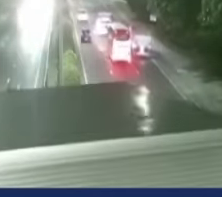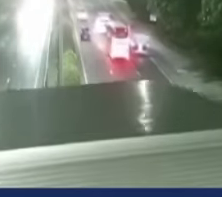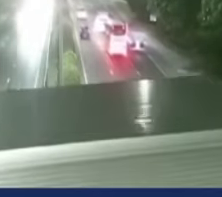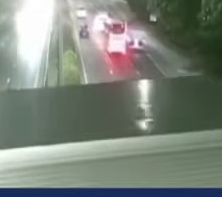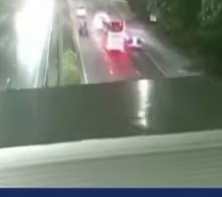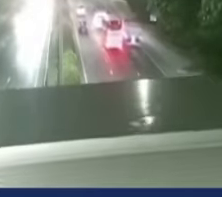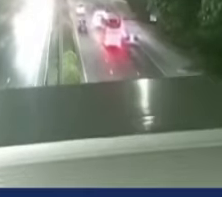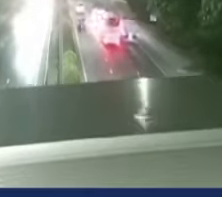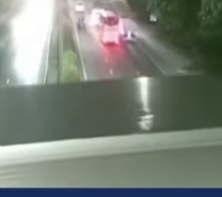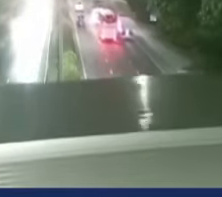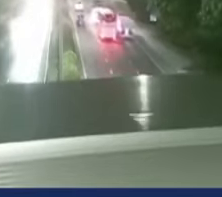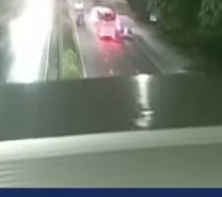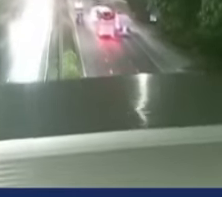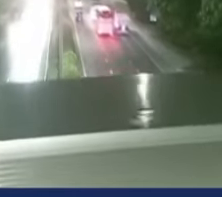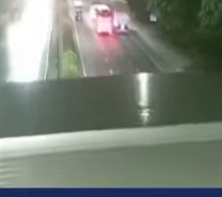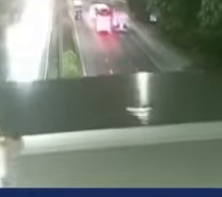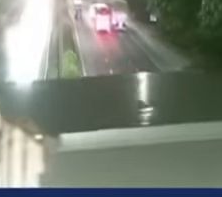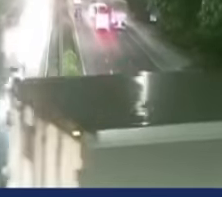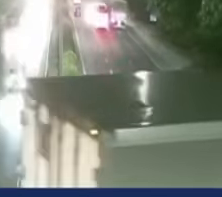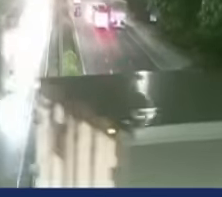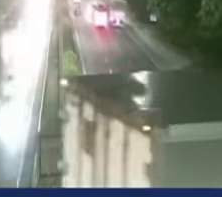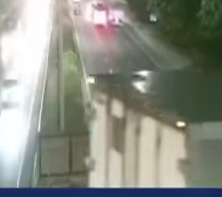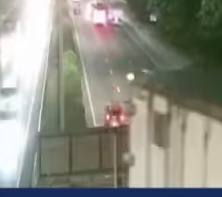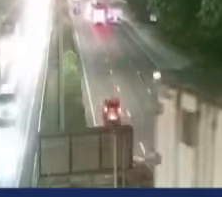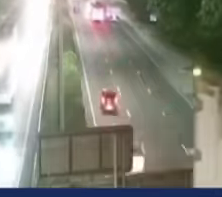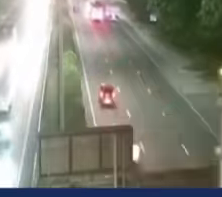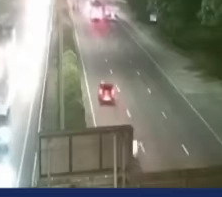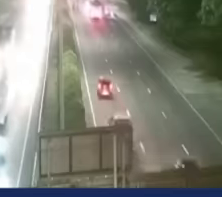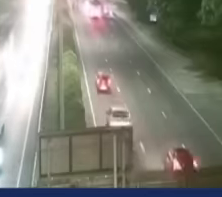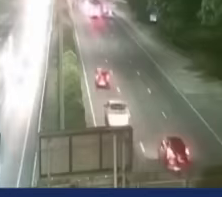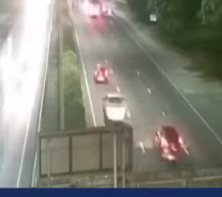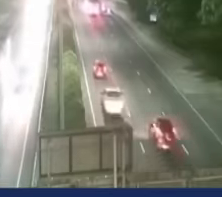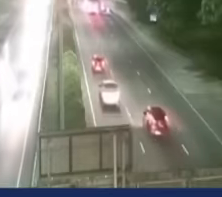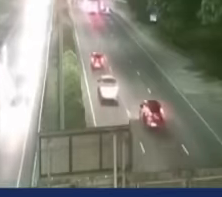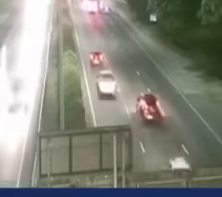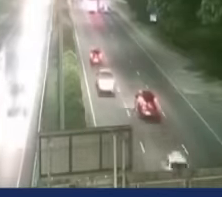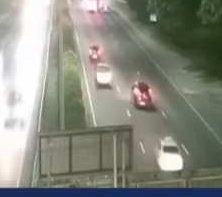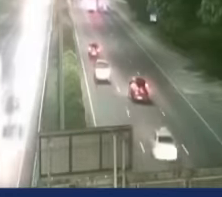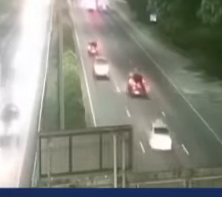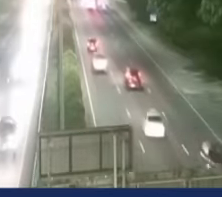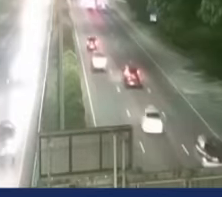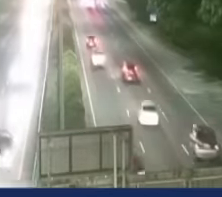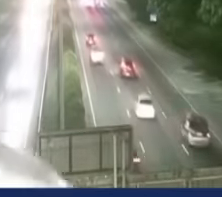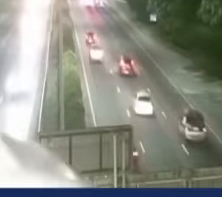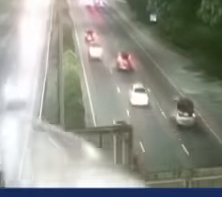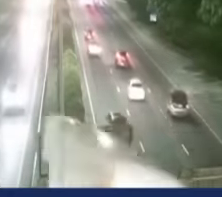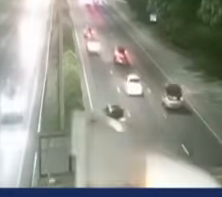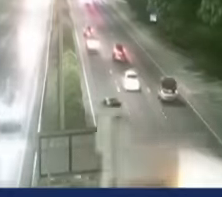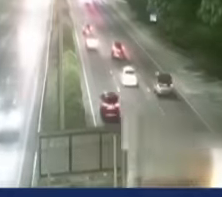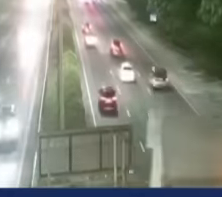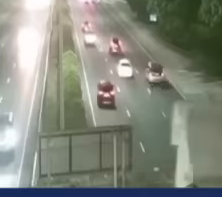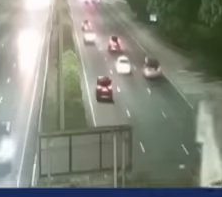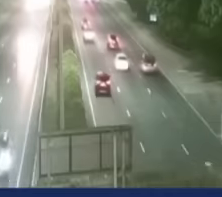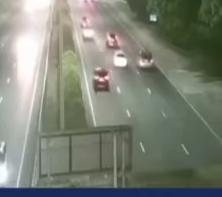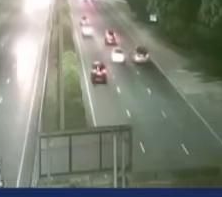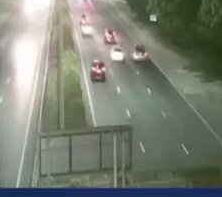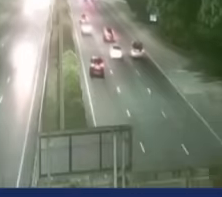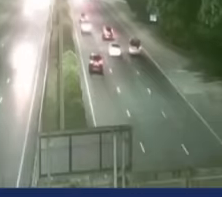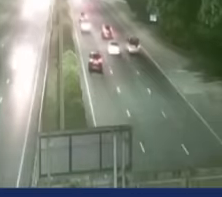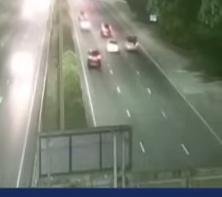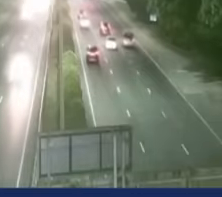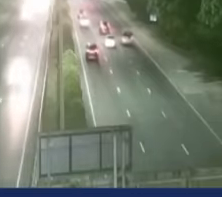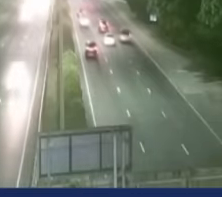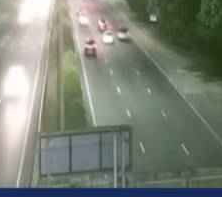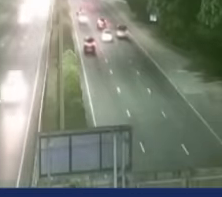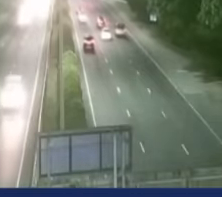Maynila gaya sa Mapulang Lupa sa Valenzuela City. Kahit ramdam na ang volume ng mga sasakyan, light traffic naman sa Mindanao